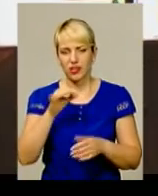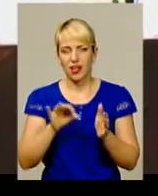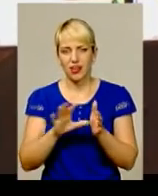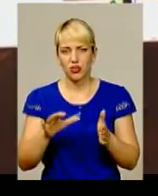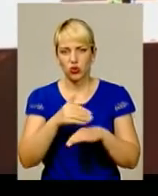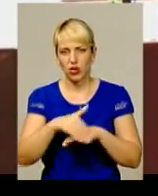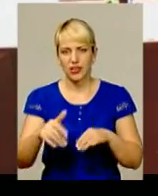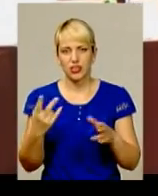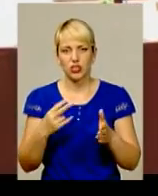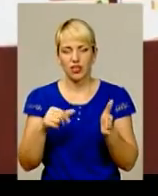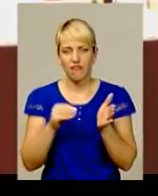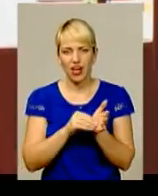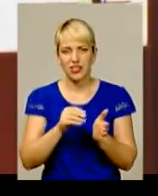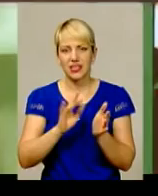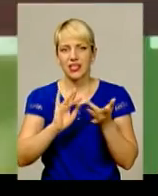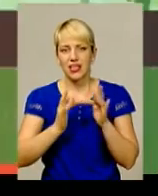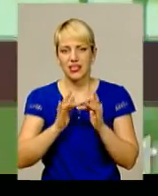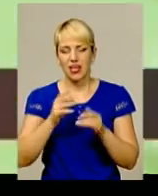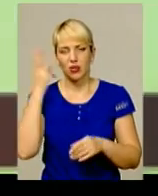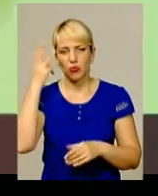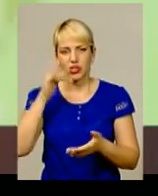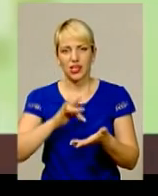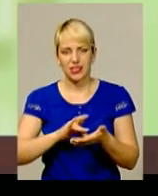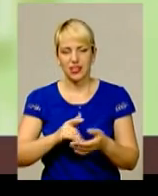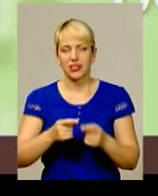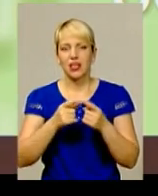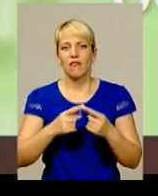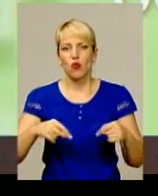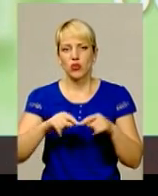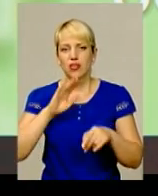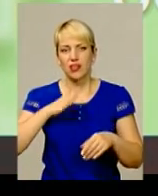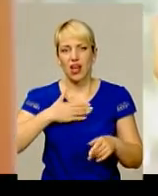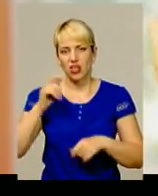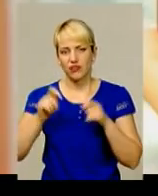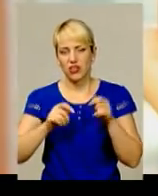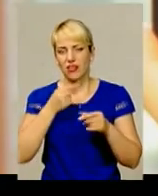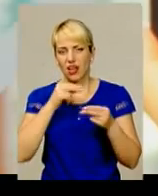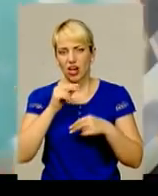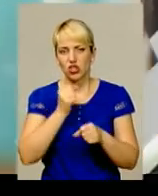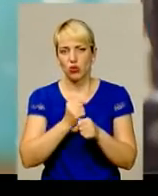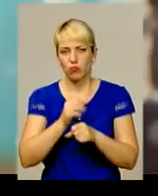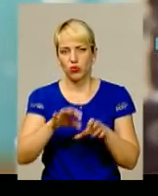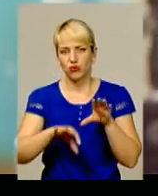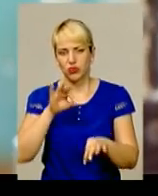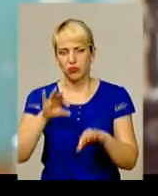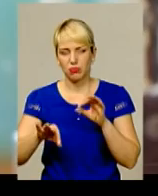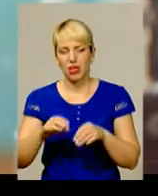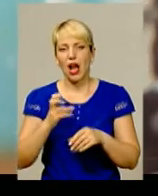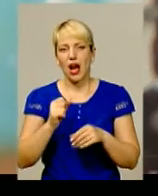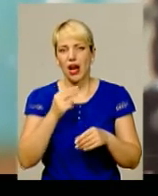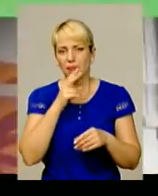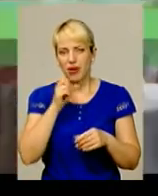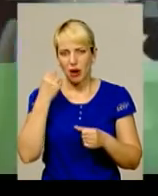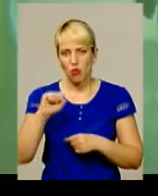адресу, вказану на сайті «Поділля-Центр» у розділі «Наш фестиваль». Найкращі будуть відібрані відкритим голосуванням на офіційному сайті. А